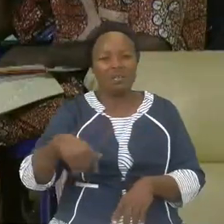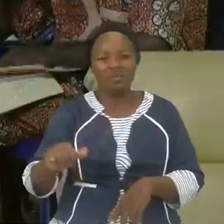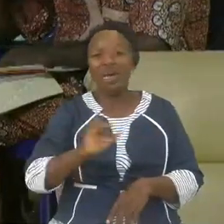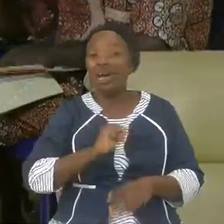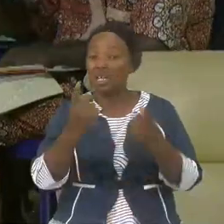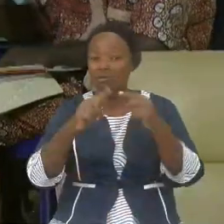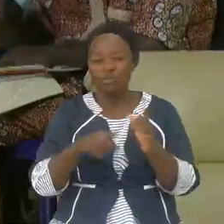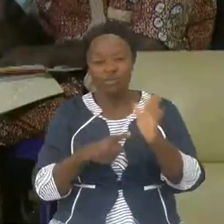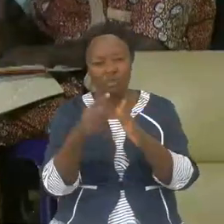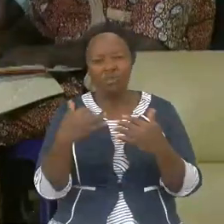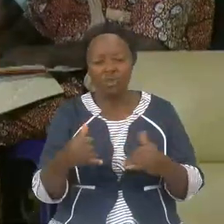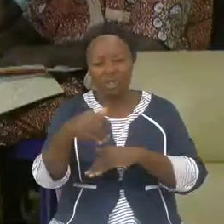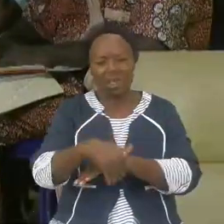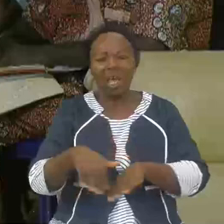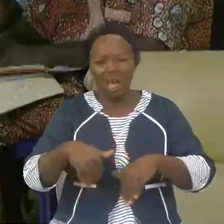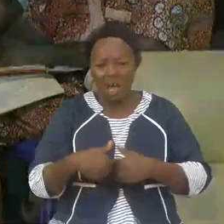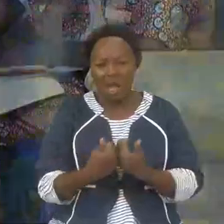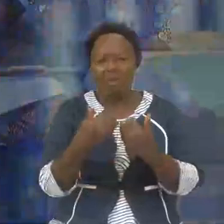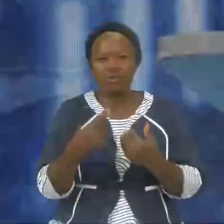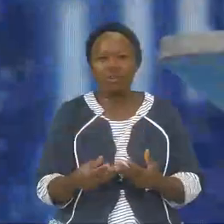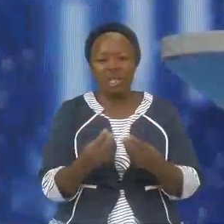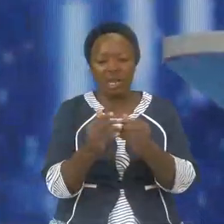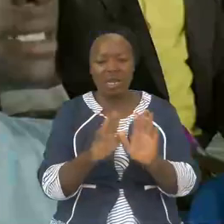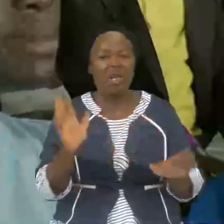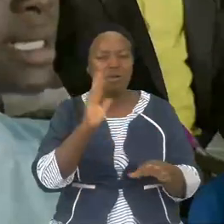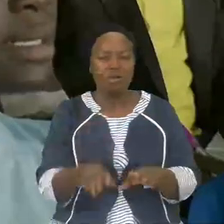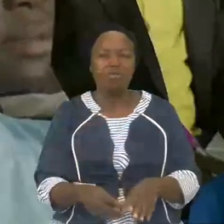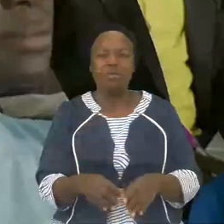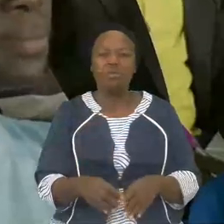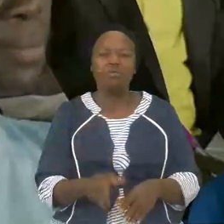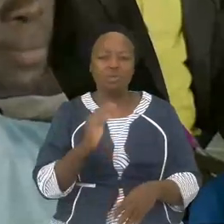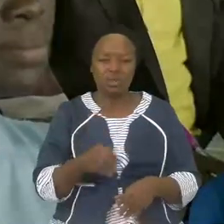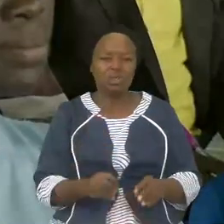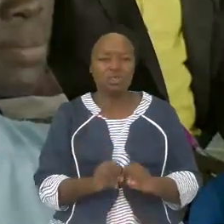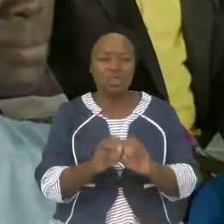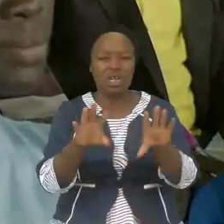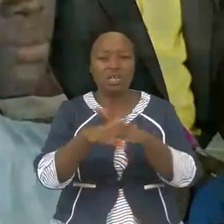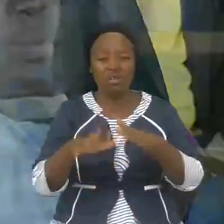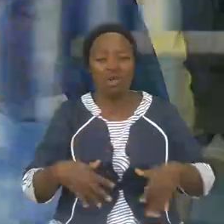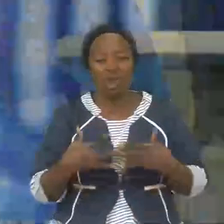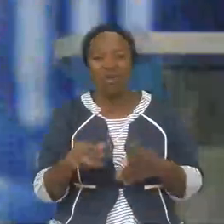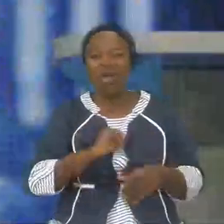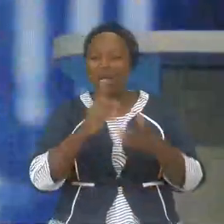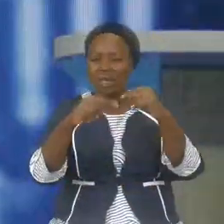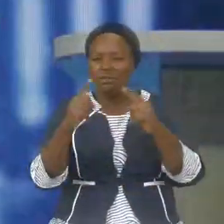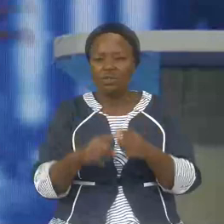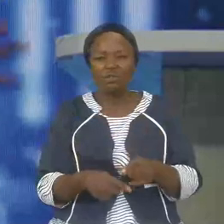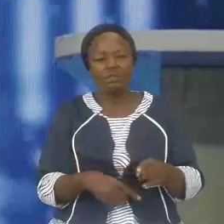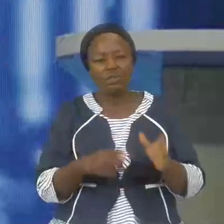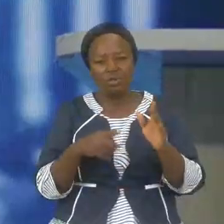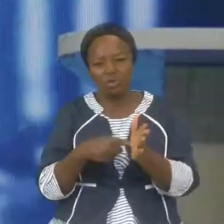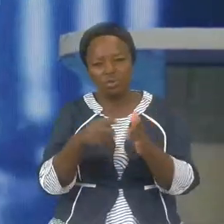toujours et à perpétuité. Je vais vous montrer comment la lumière resplendira dans votre vie. Je viens vous